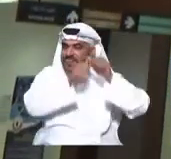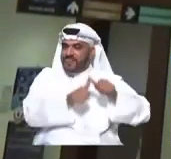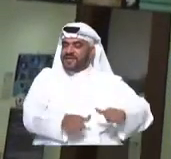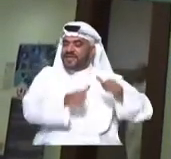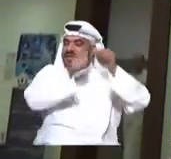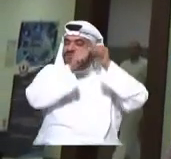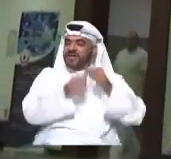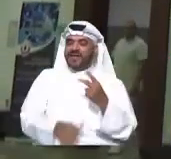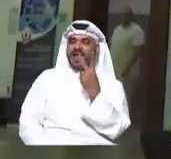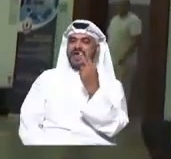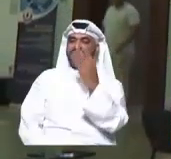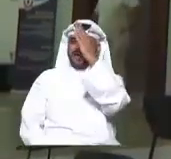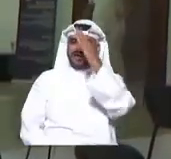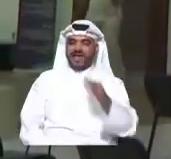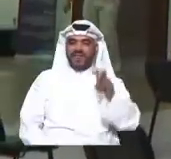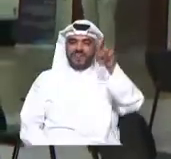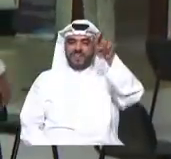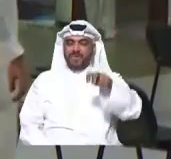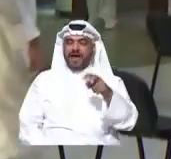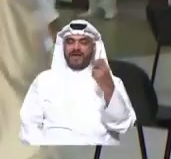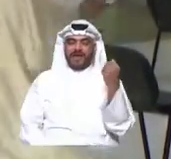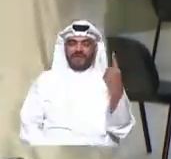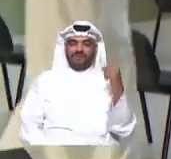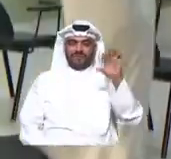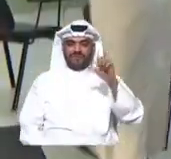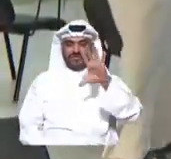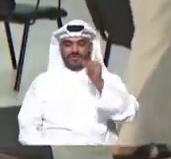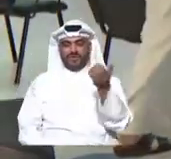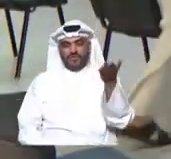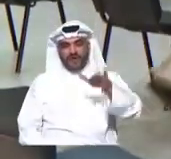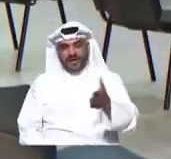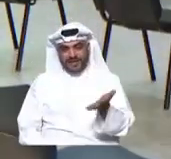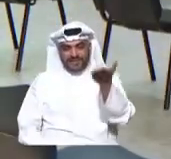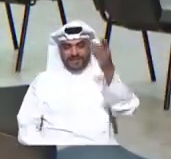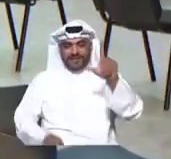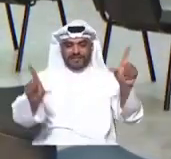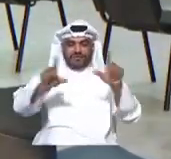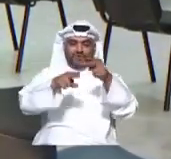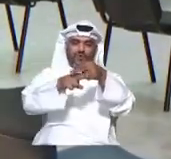للتذكير ببطولات شهدائنا الأبرار. نواف شراكي، تلفزيون دولة الكويت.